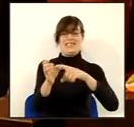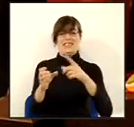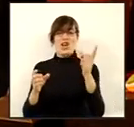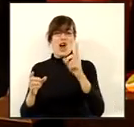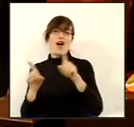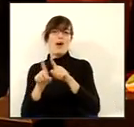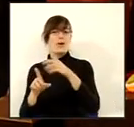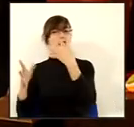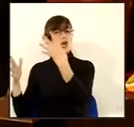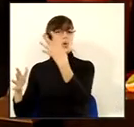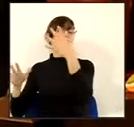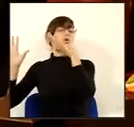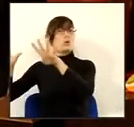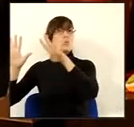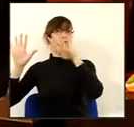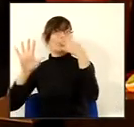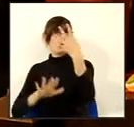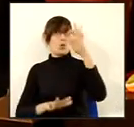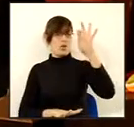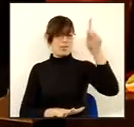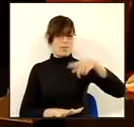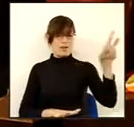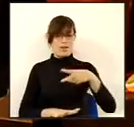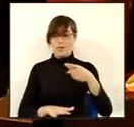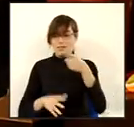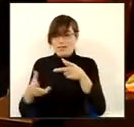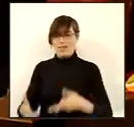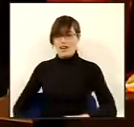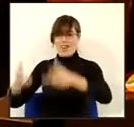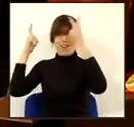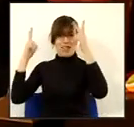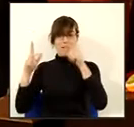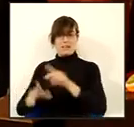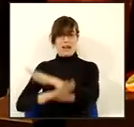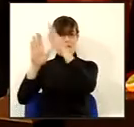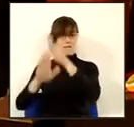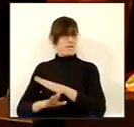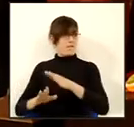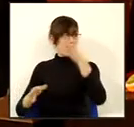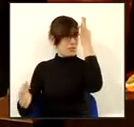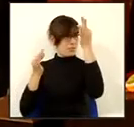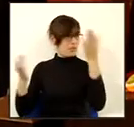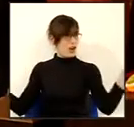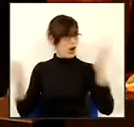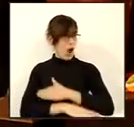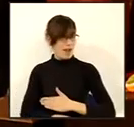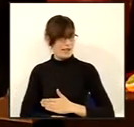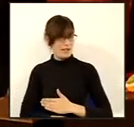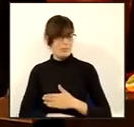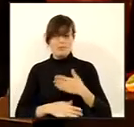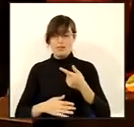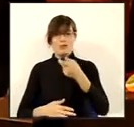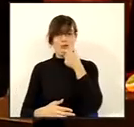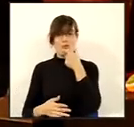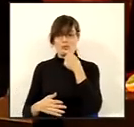941.000 euros que en aquests moments resten alliberats de cap finalitat concreta. Insistim que ja ens agradaria